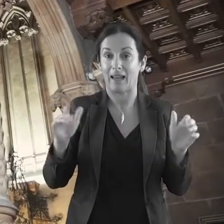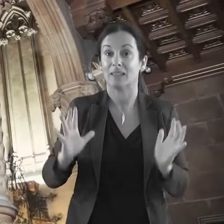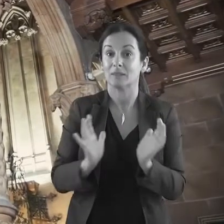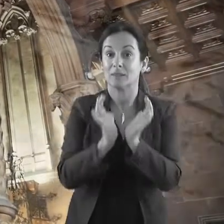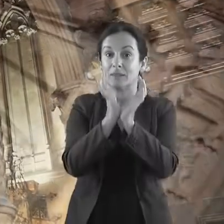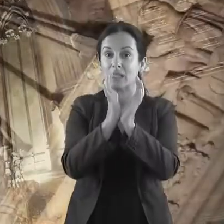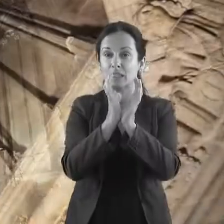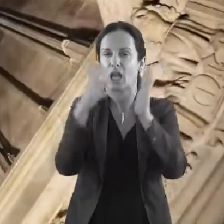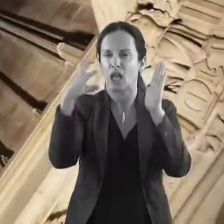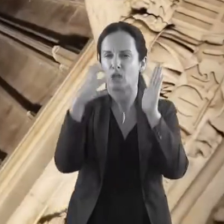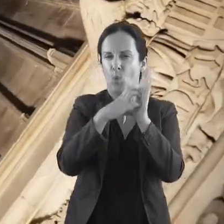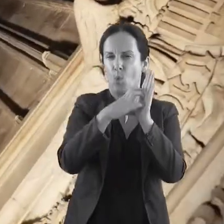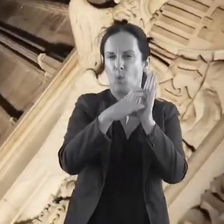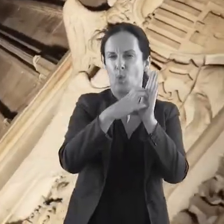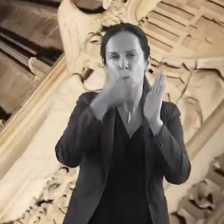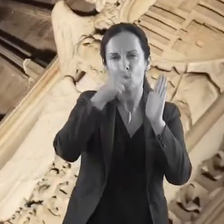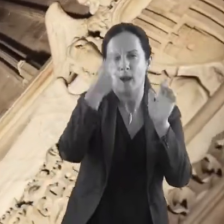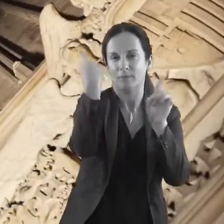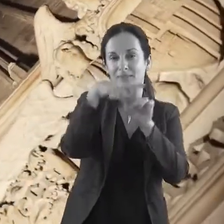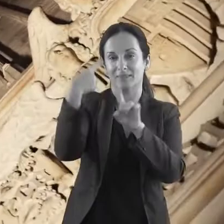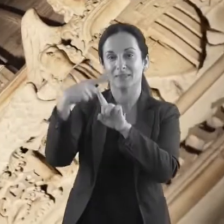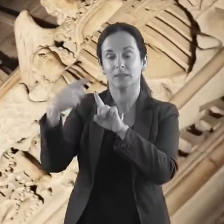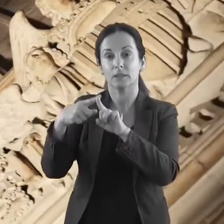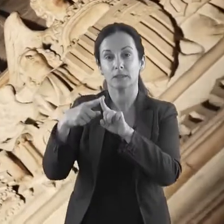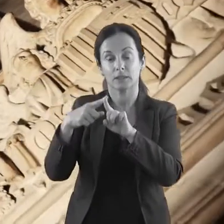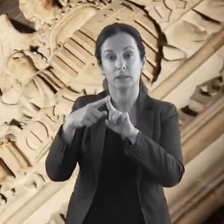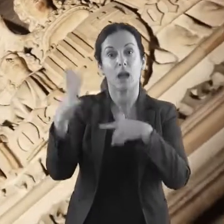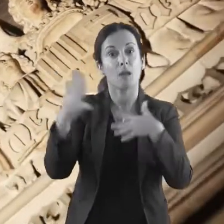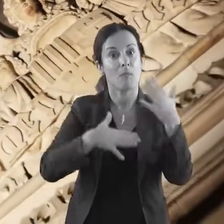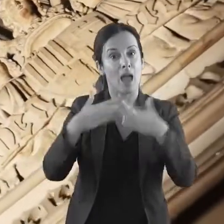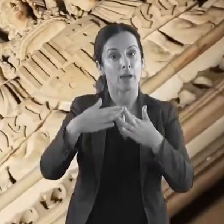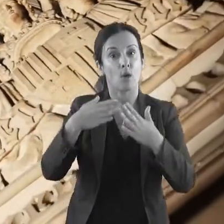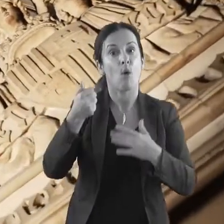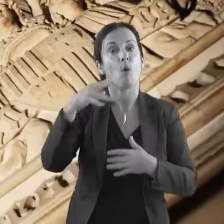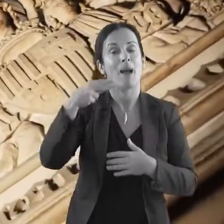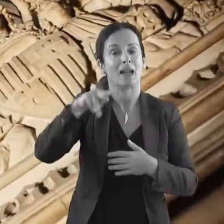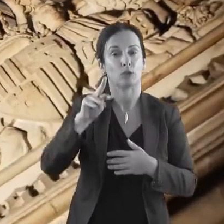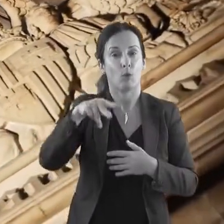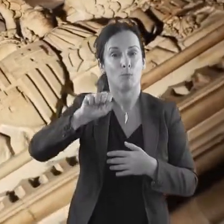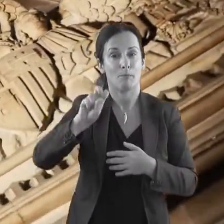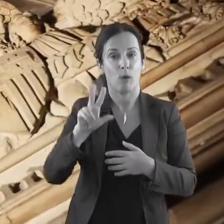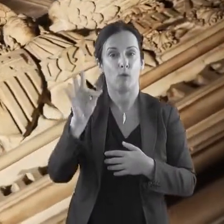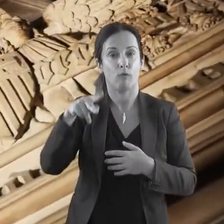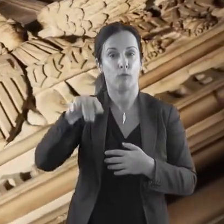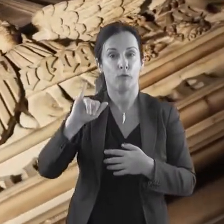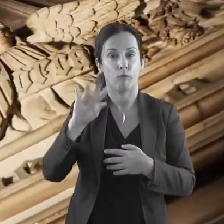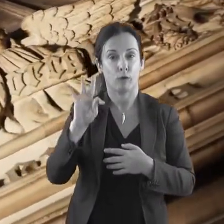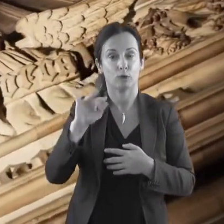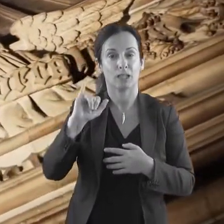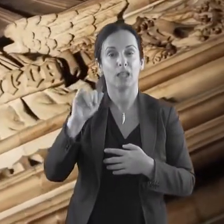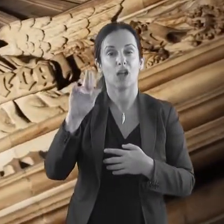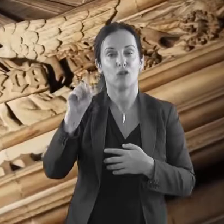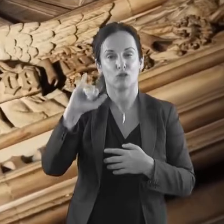i les mènsules tallades en forma d'àngels que sostenen escuts de diferents viles. Tot plegat és obra de